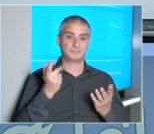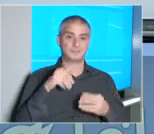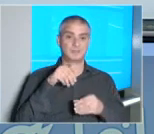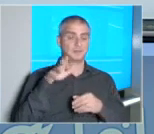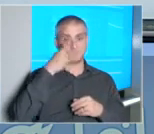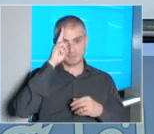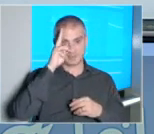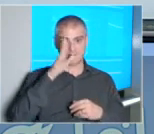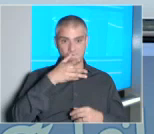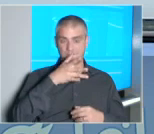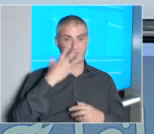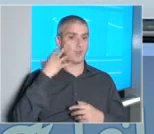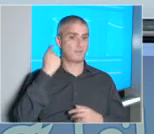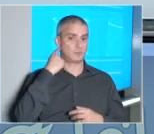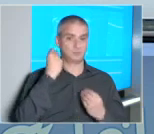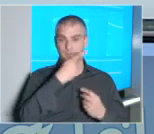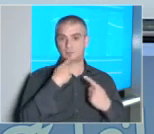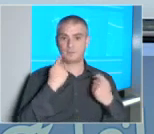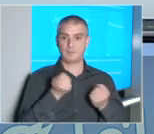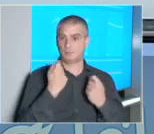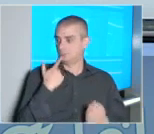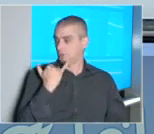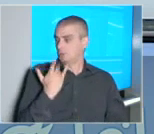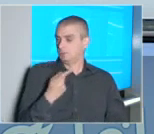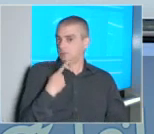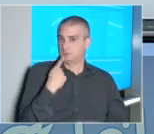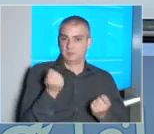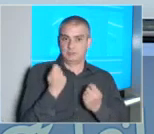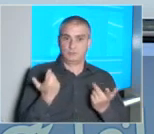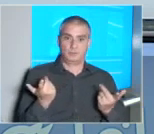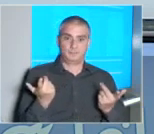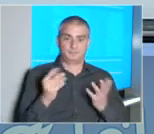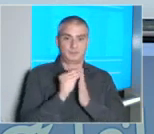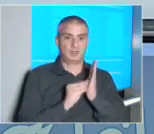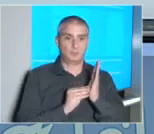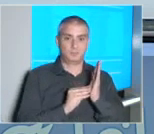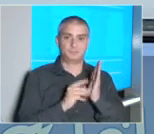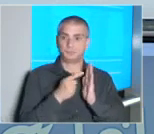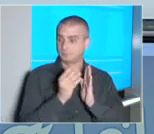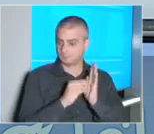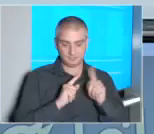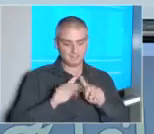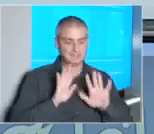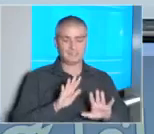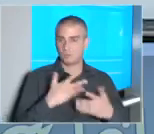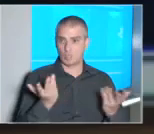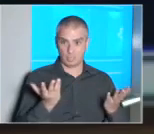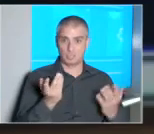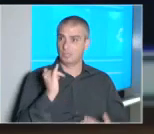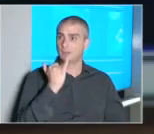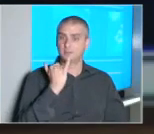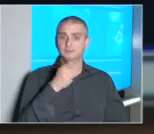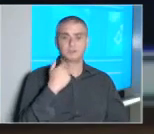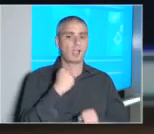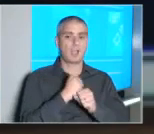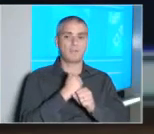שבאזור ביתר והליכוד אוהבים לשמוע דברים שהם פרסמים. נכון, הם פרסמו, כן, נתונים על כך שאין קריאות גזעניות. נכון, ואני חושב